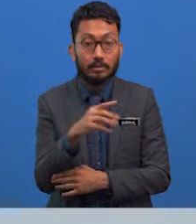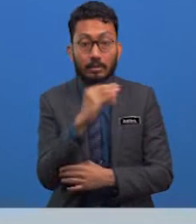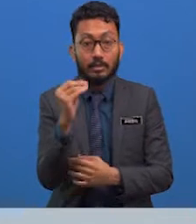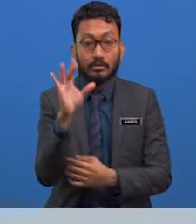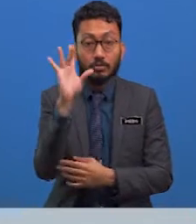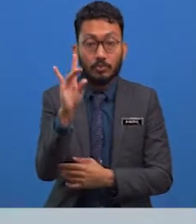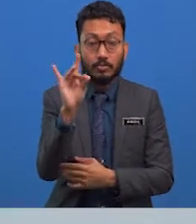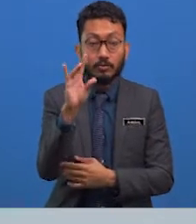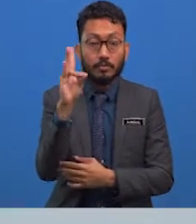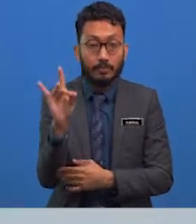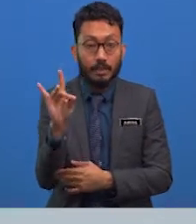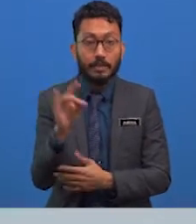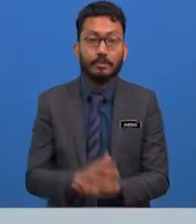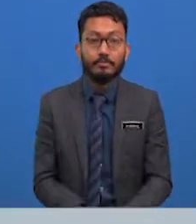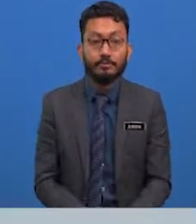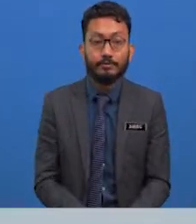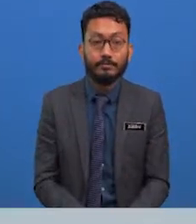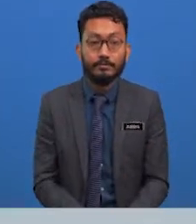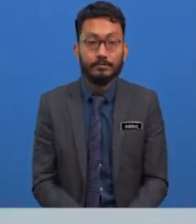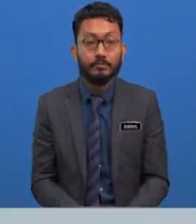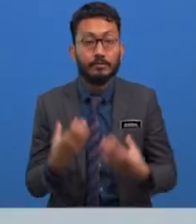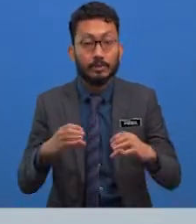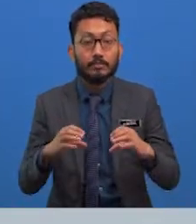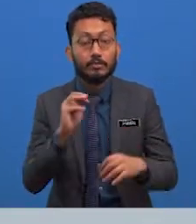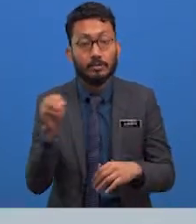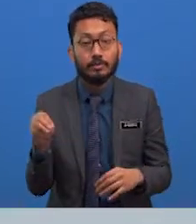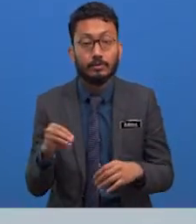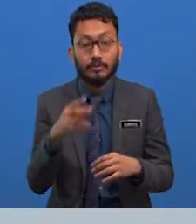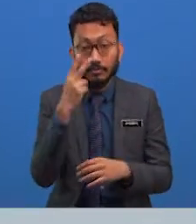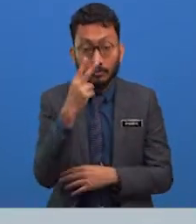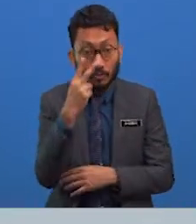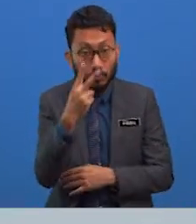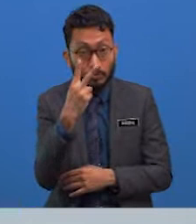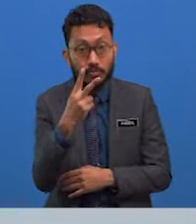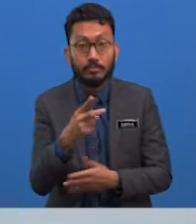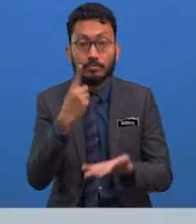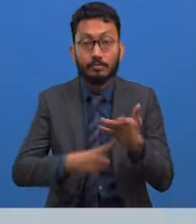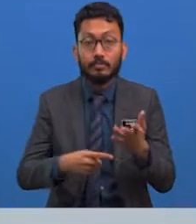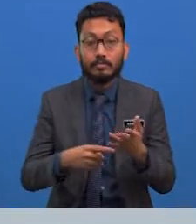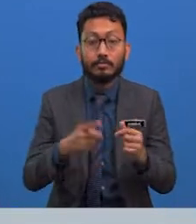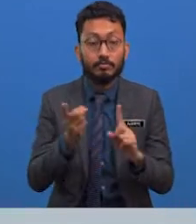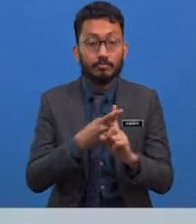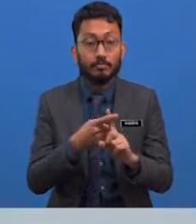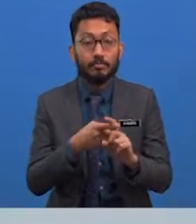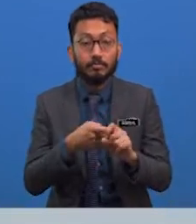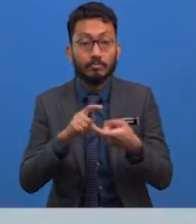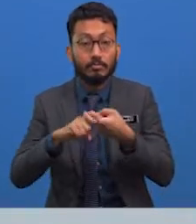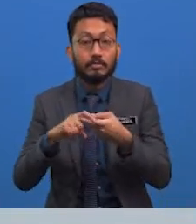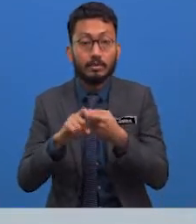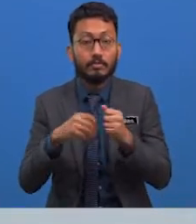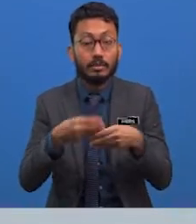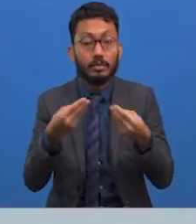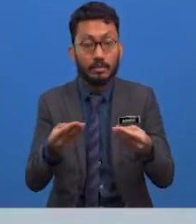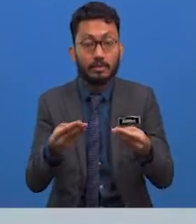darjah dan 76 darjah. Cuba murid-murid perhatikan apakah perkaitan antara sudut